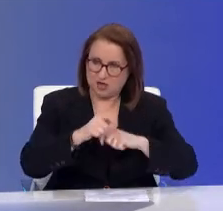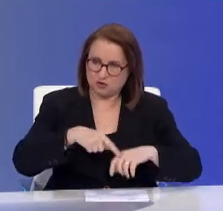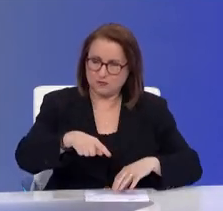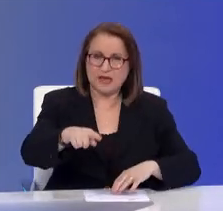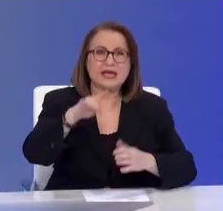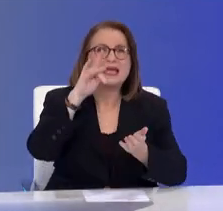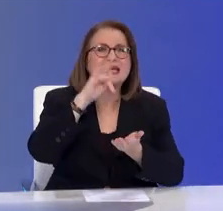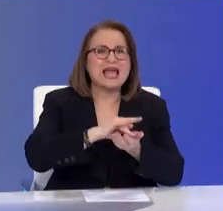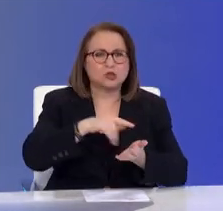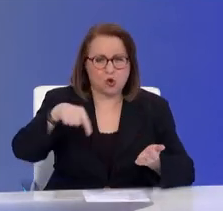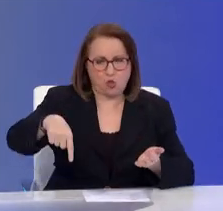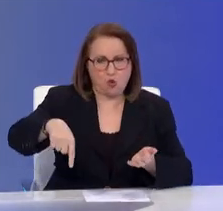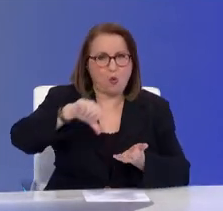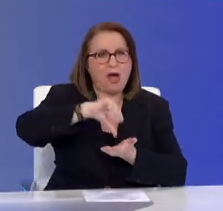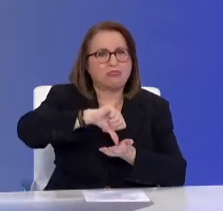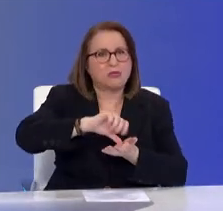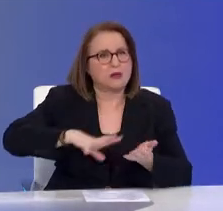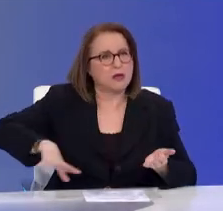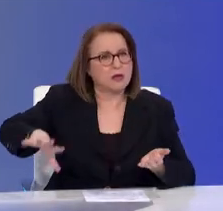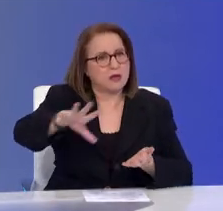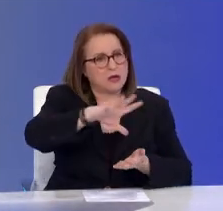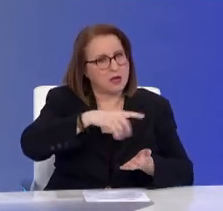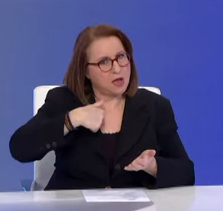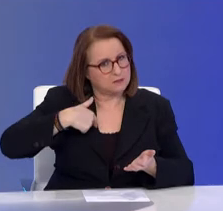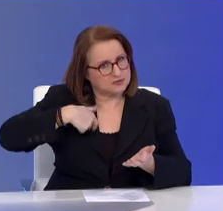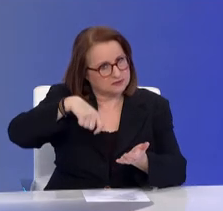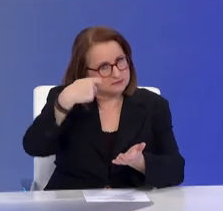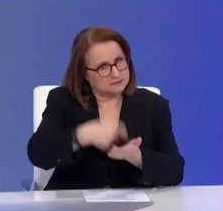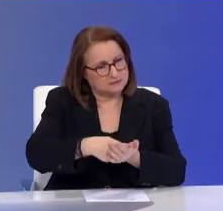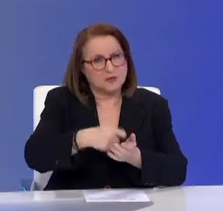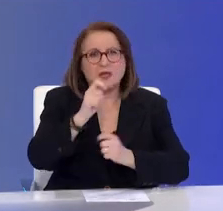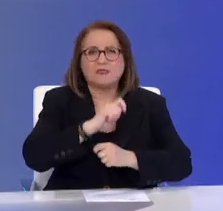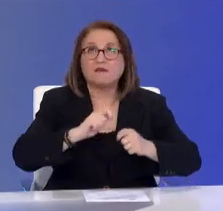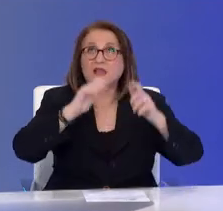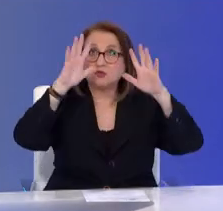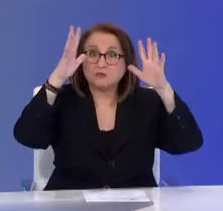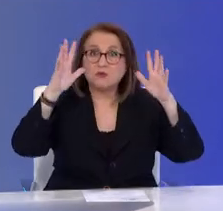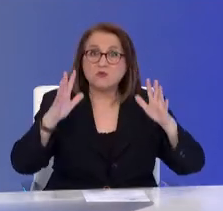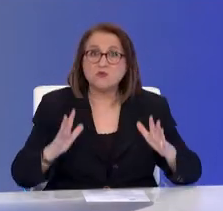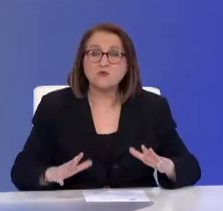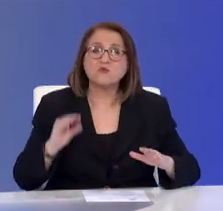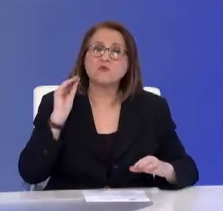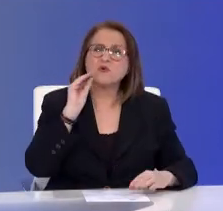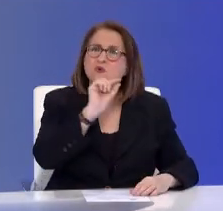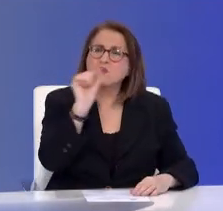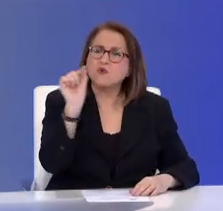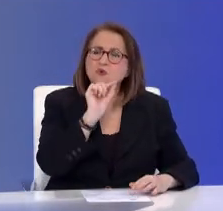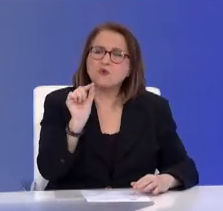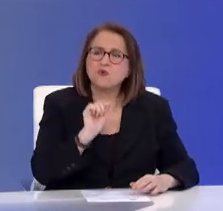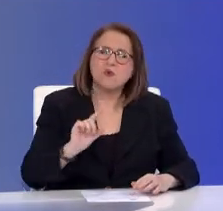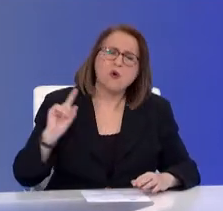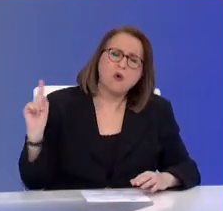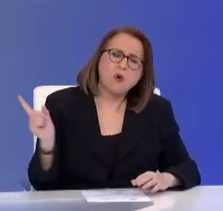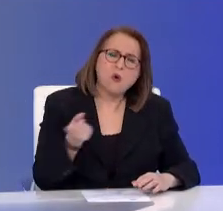της Αθήνας, και θα περιλαμβάνει όλα